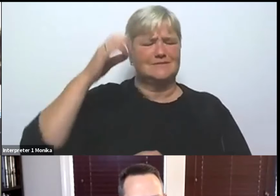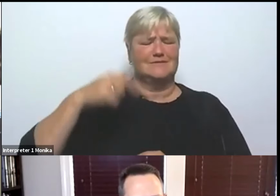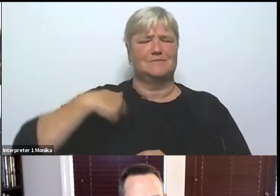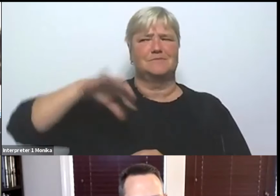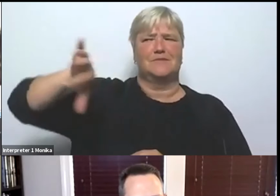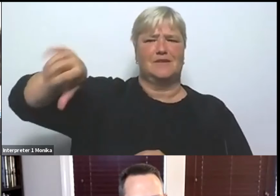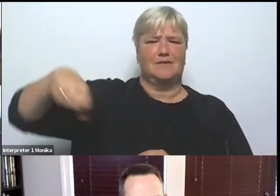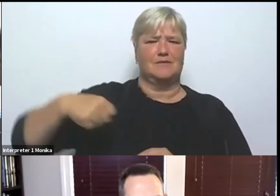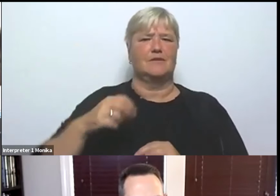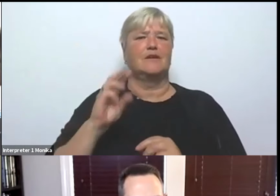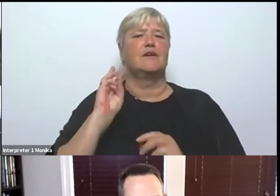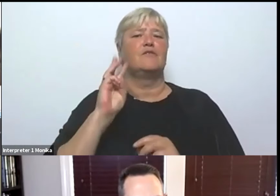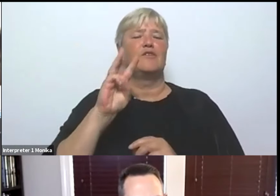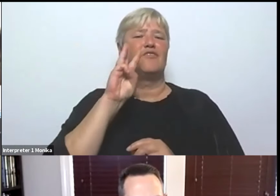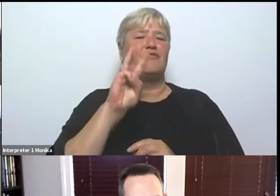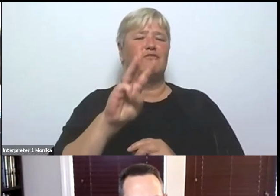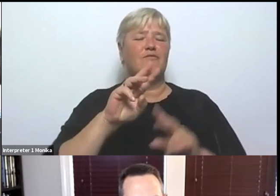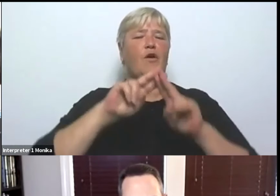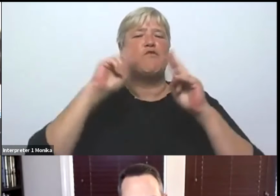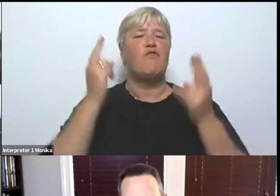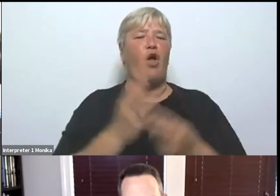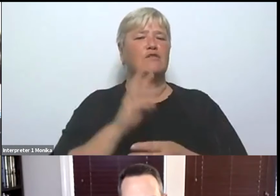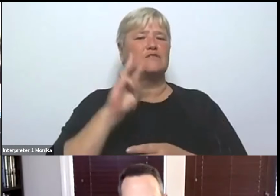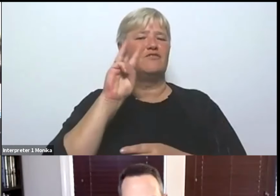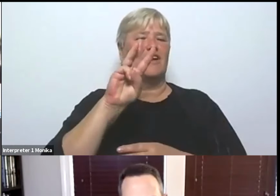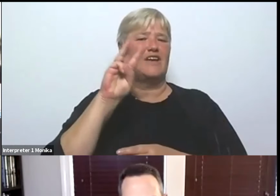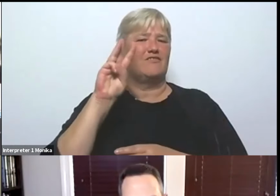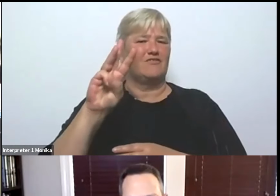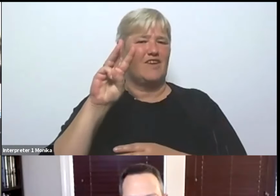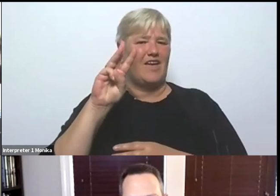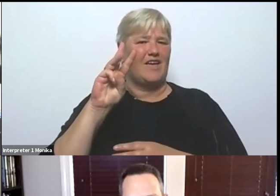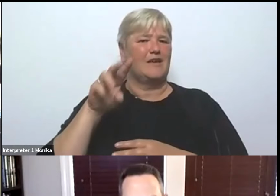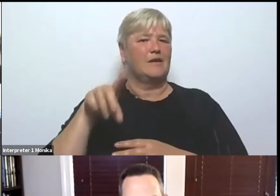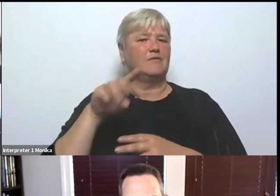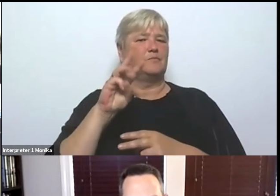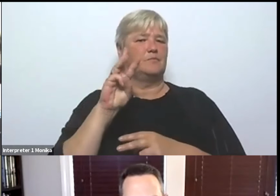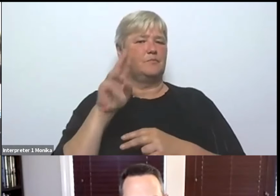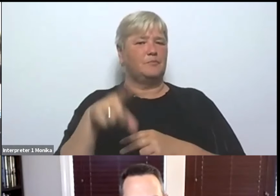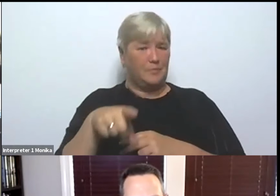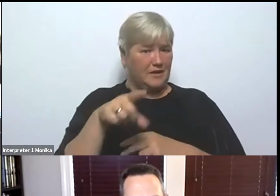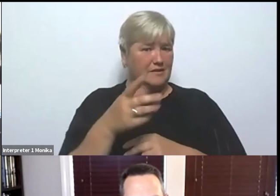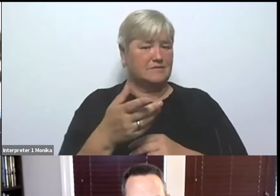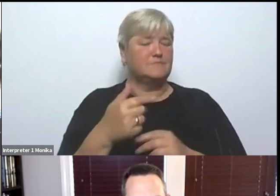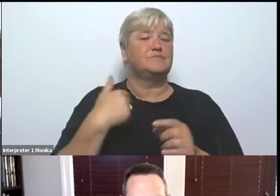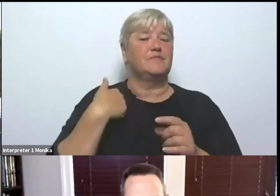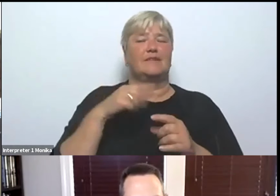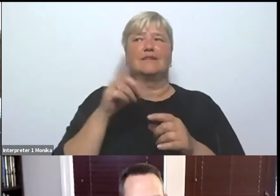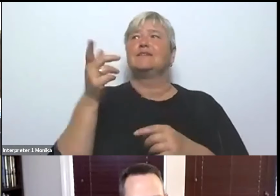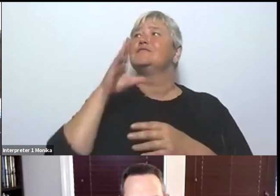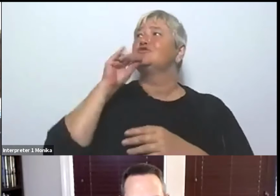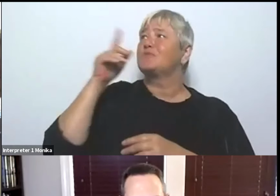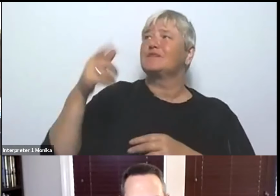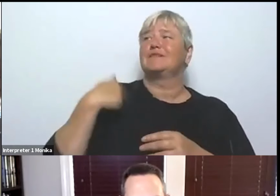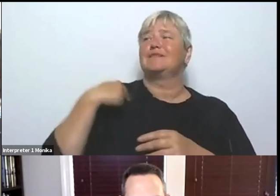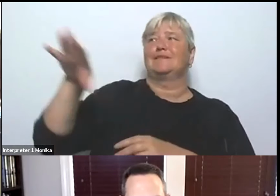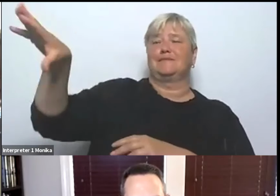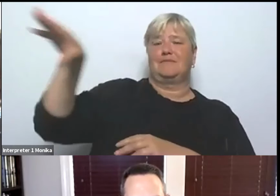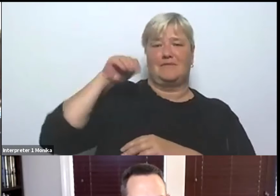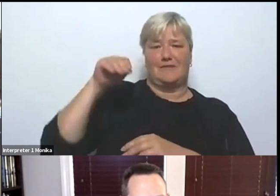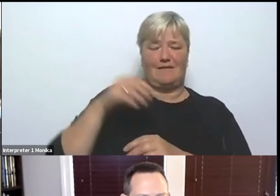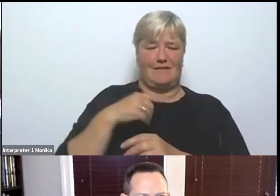World Wide Web, der mal gesagt hat, the power of its web, of the web, it's in its universality. Ja? Und genau um das